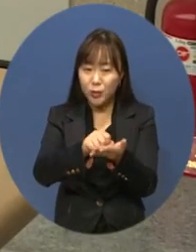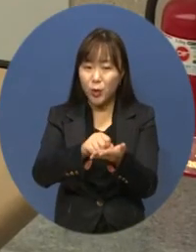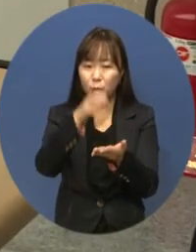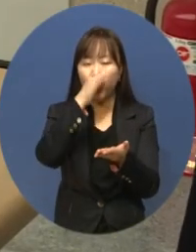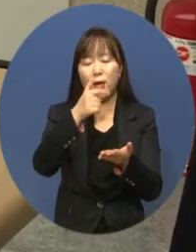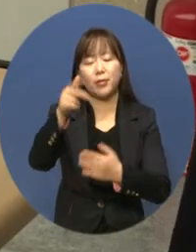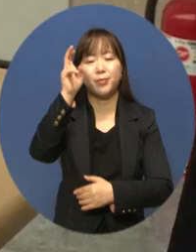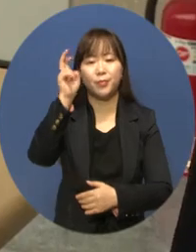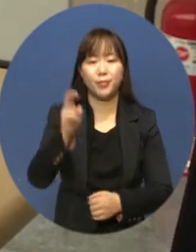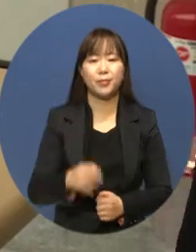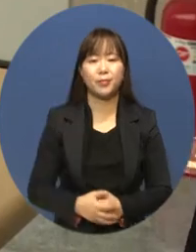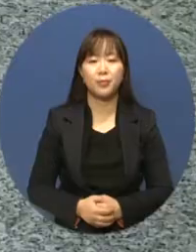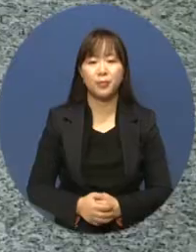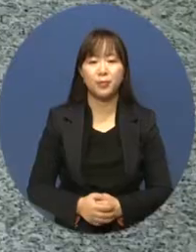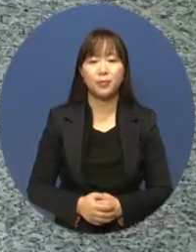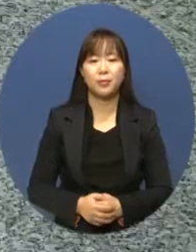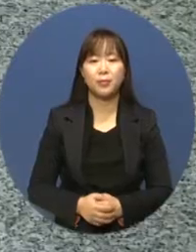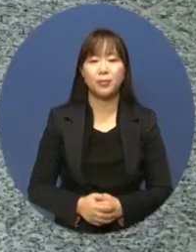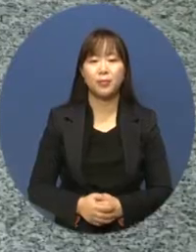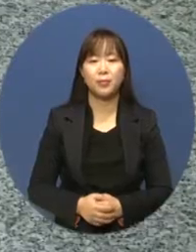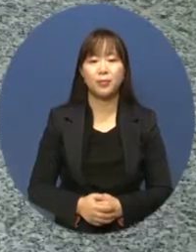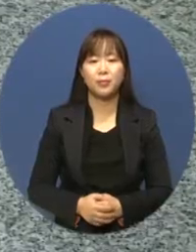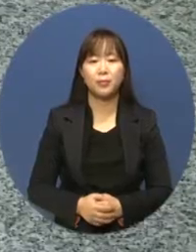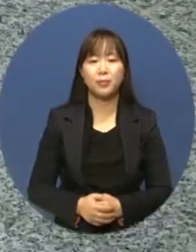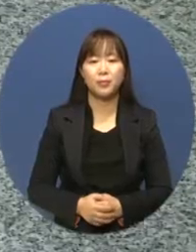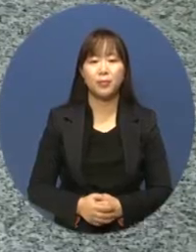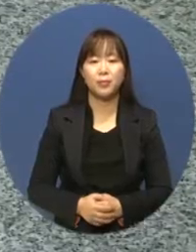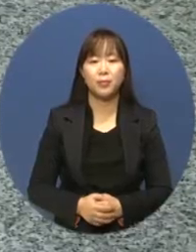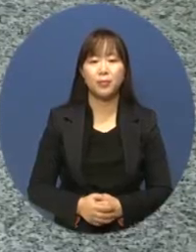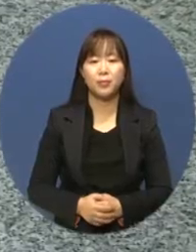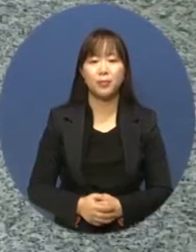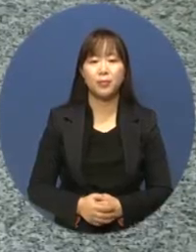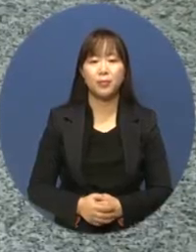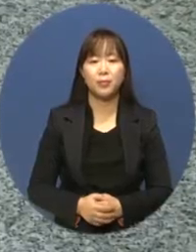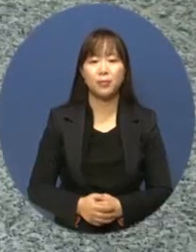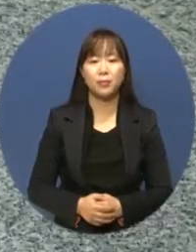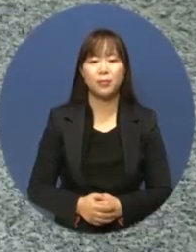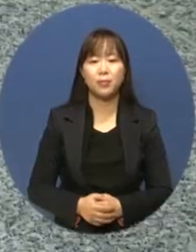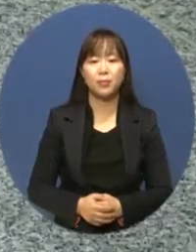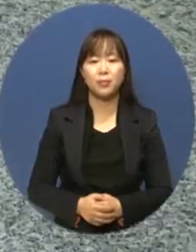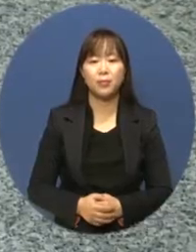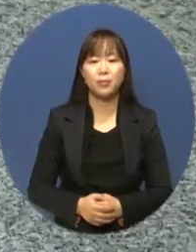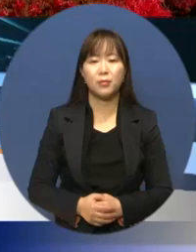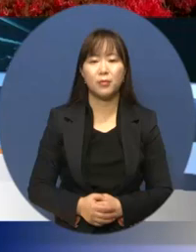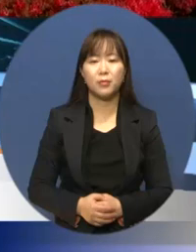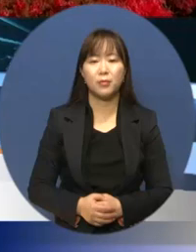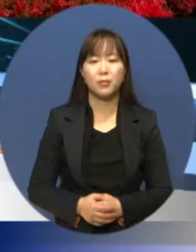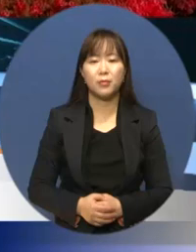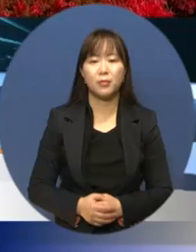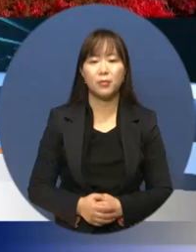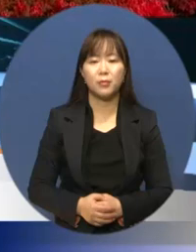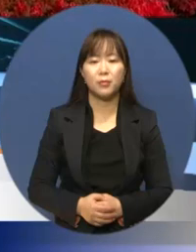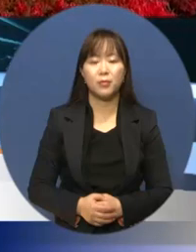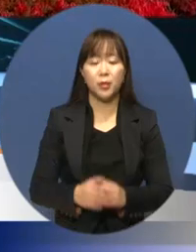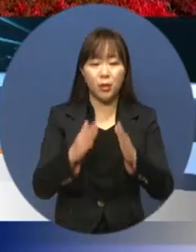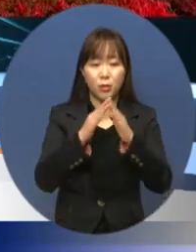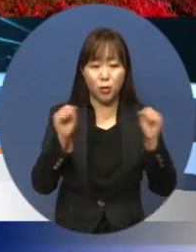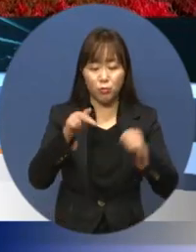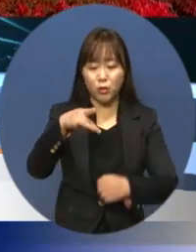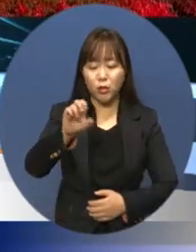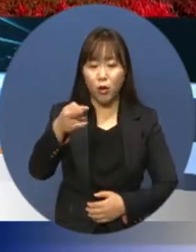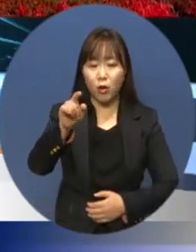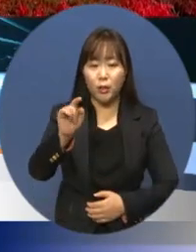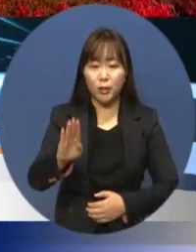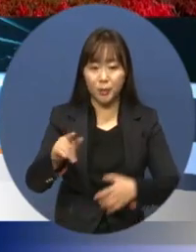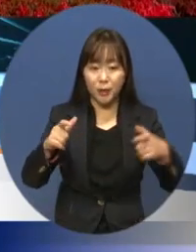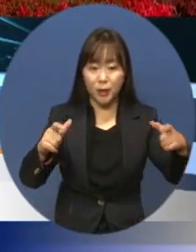것으로 기대되고 있습니다. 지금까지 복지TV 전북방송 최정원이었습니다. 전북 정읍시가